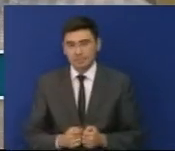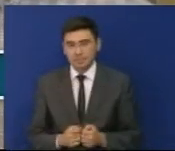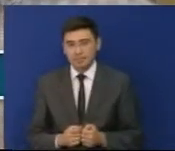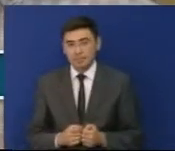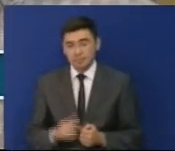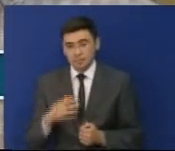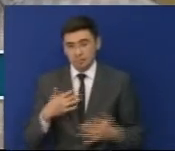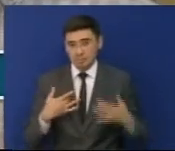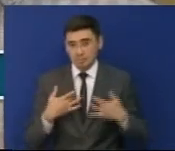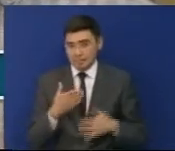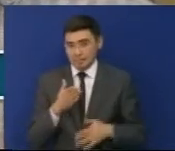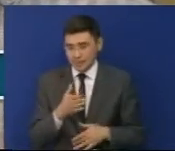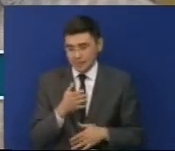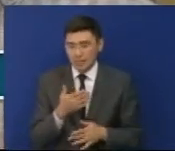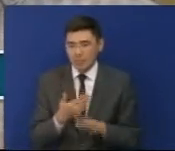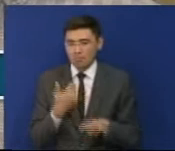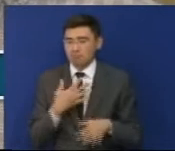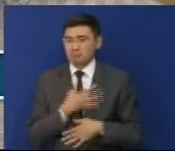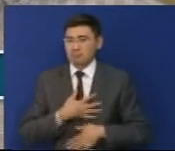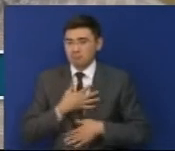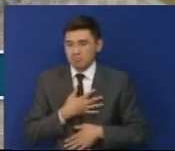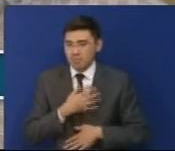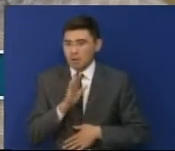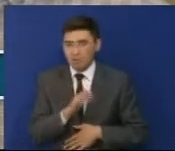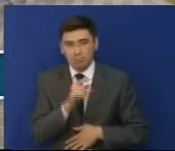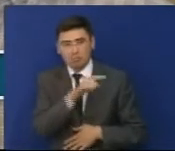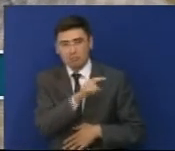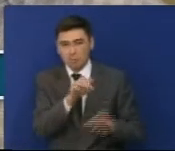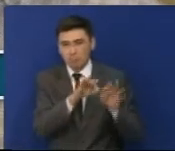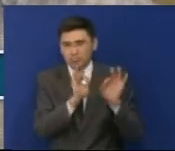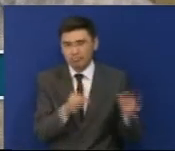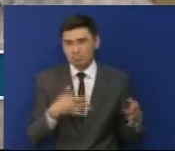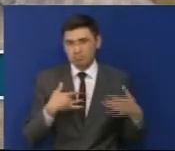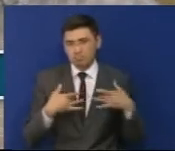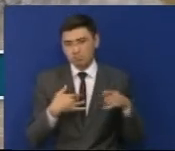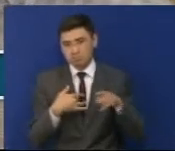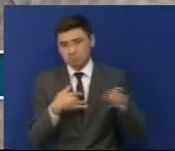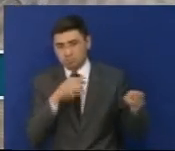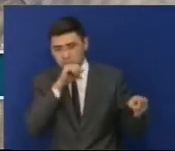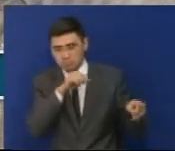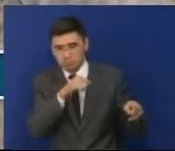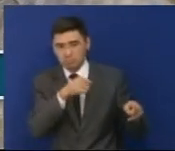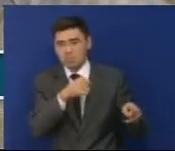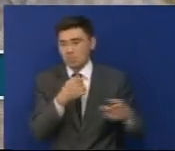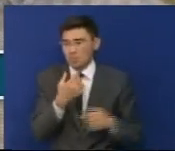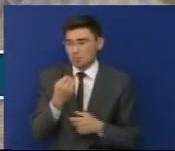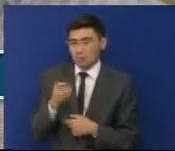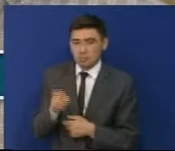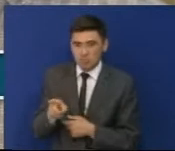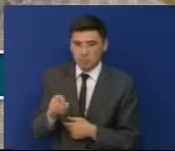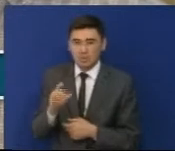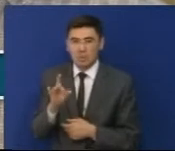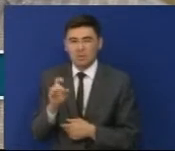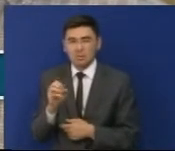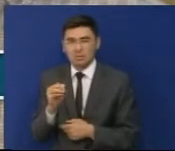осы тәжірибелі актер, актриса апайларымыздың арқасында және де Ербол Жуасбек режиссердің арқасында